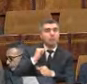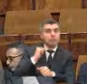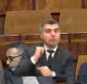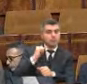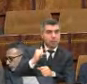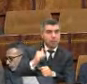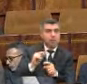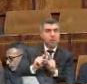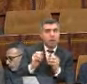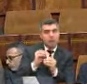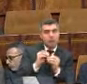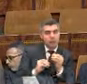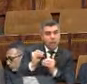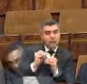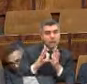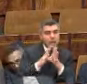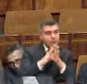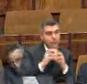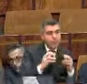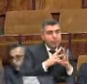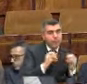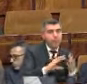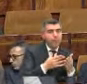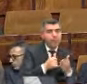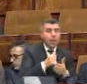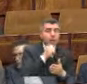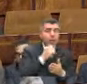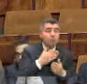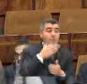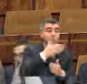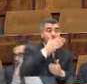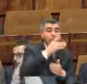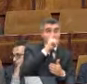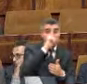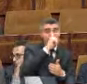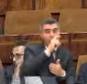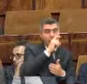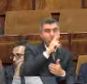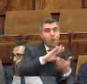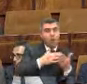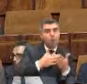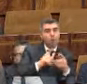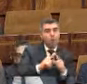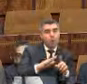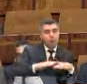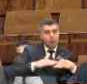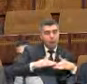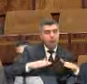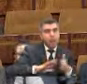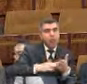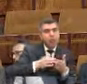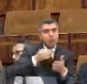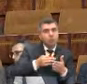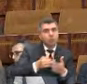بتزايد مظاهر الجفاف ليأخذ بعدا هيكليا وما يحمله من مخاطر على الأرض والإنسان. وشكرا السيد